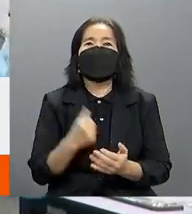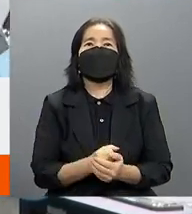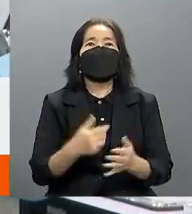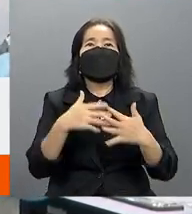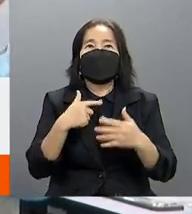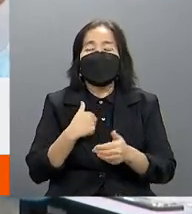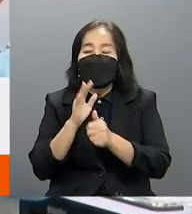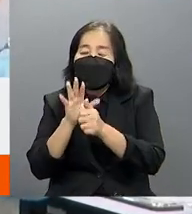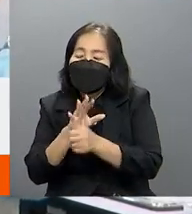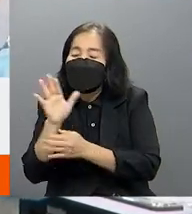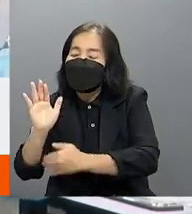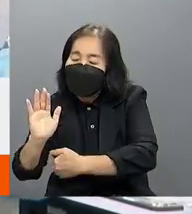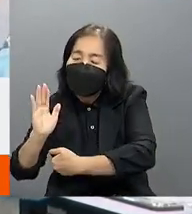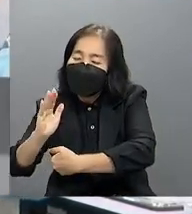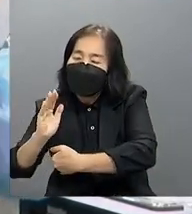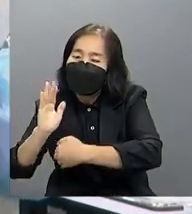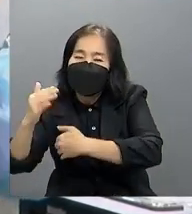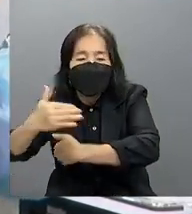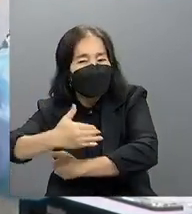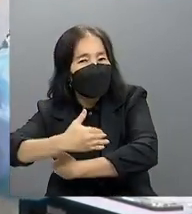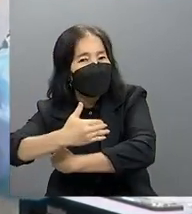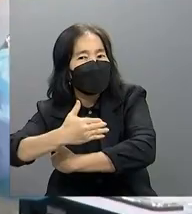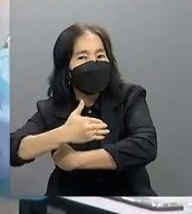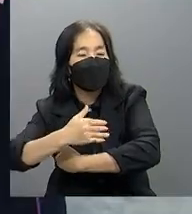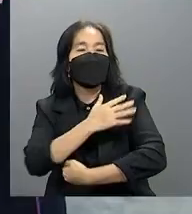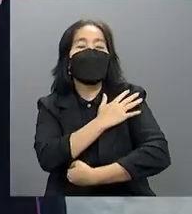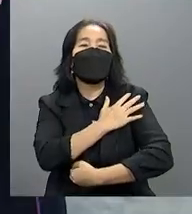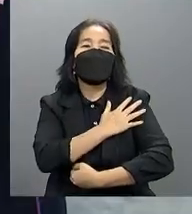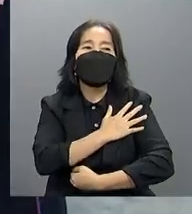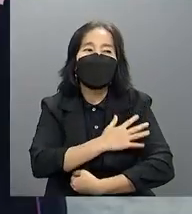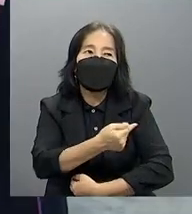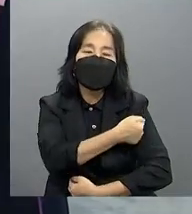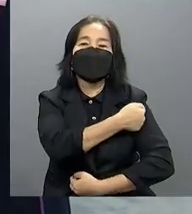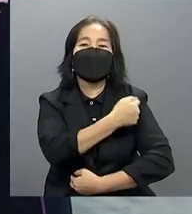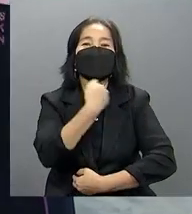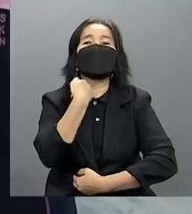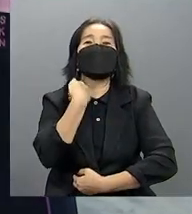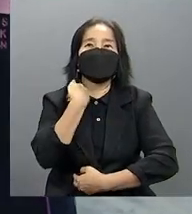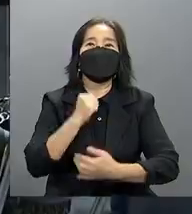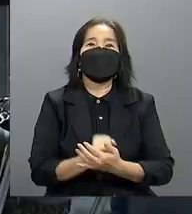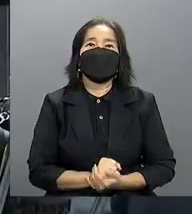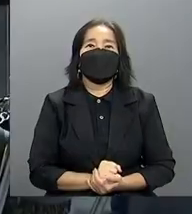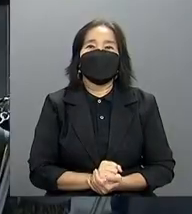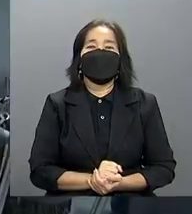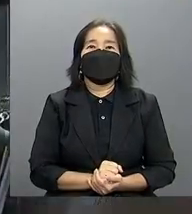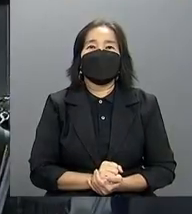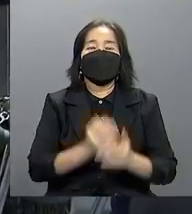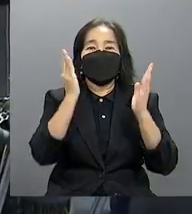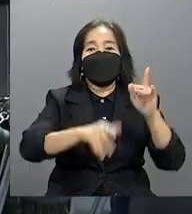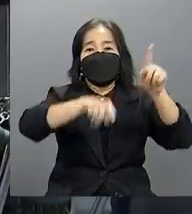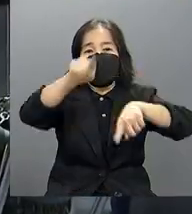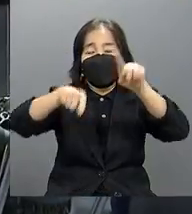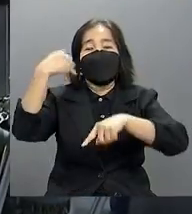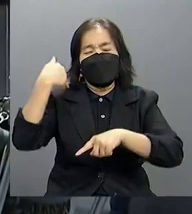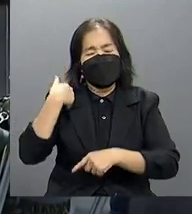เขากอดเขาอย่างเงี้ยก็น่าจะช่วยได้ส่วนหนึ่ง หลายคนก็มีการตั้งคำถามนะคะว่าทำไม